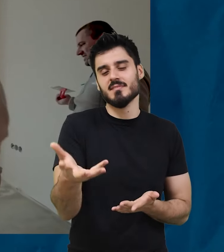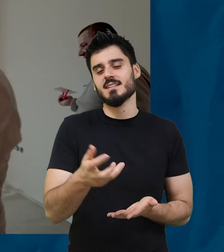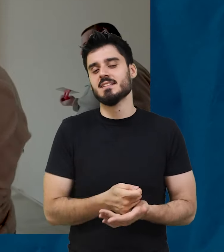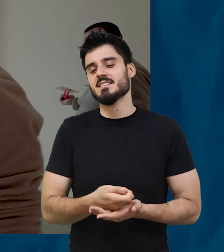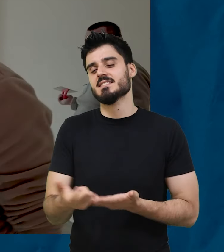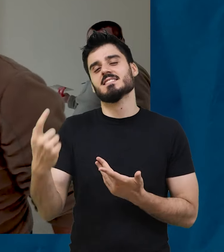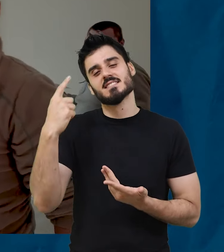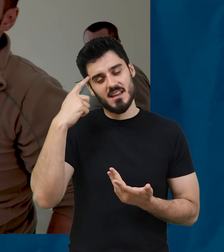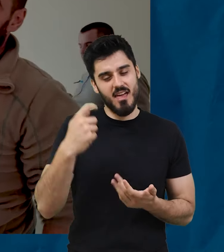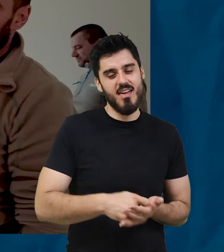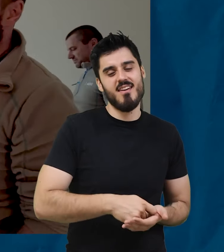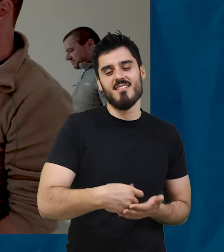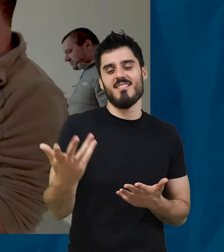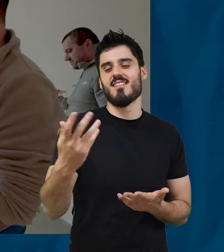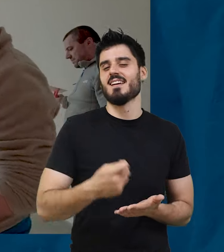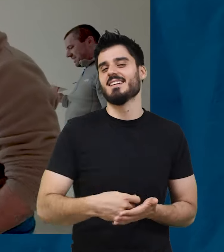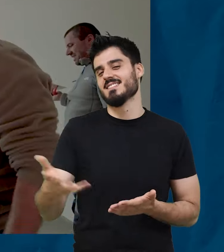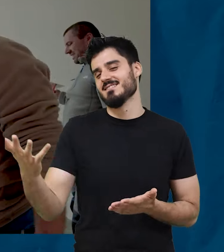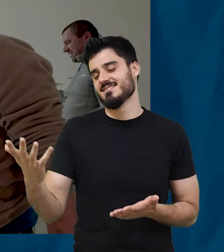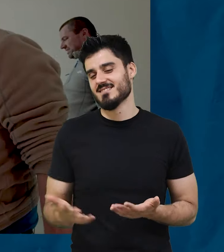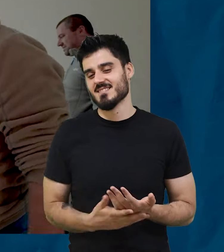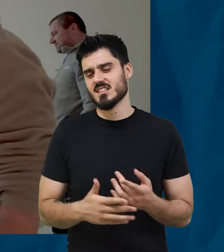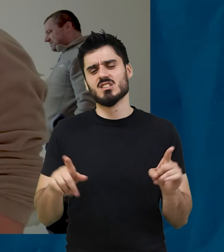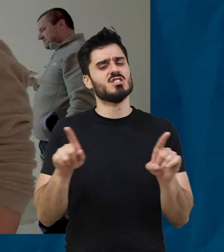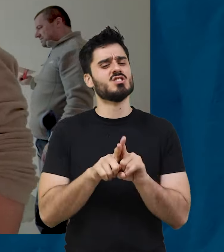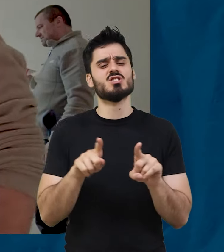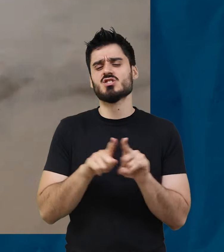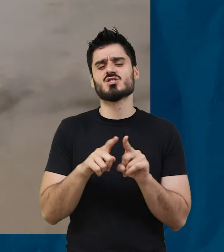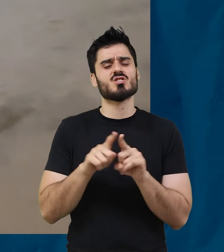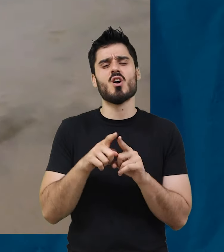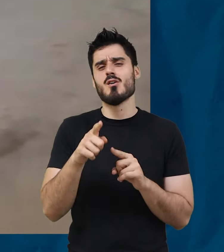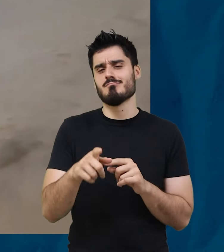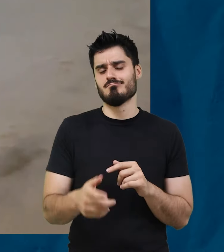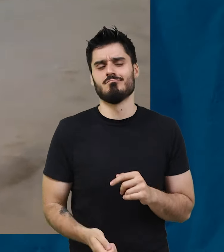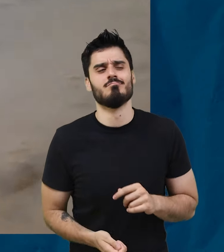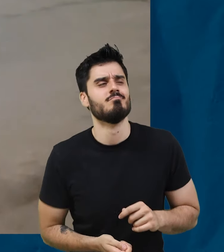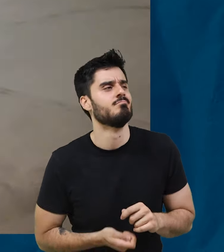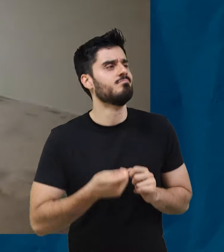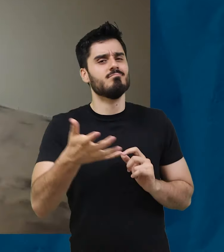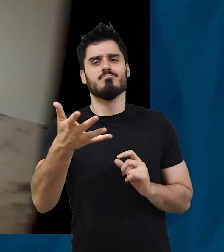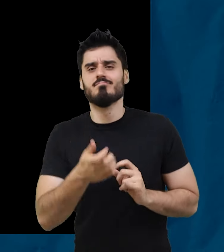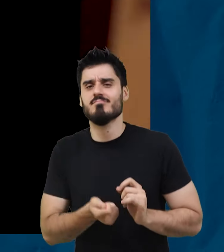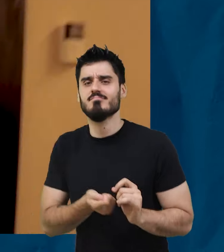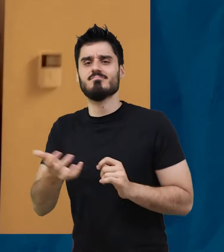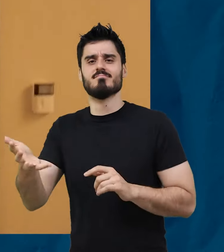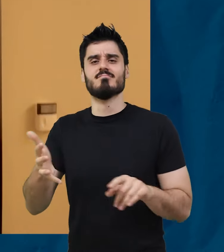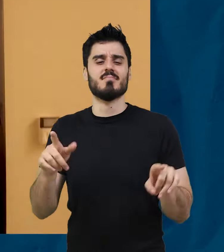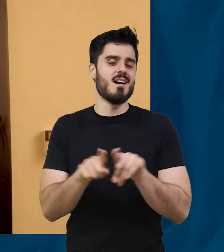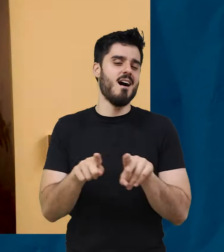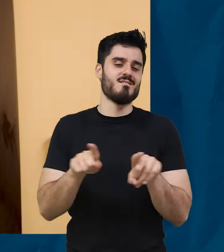ще хвърли и кварцовия пясък. Абсолютно същата е стойката, маниера, всичко.